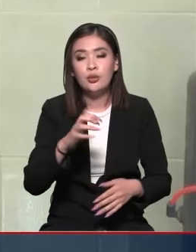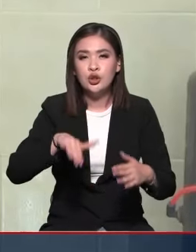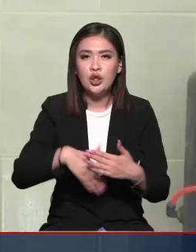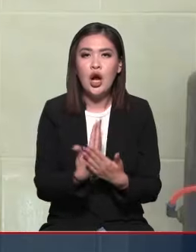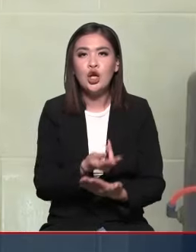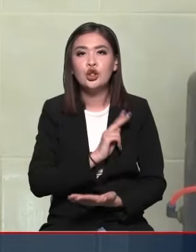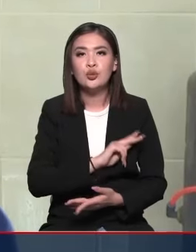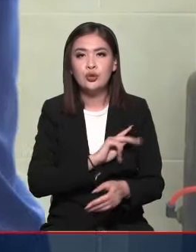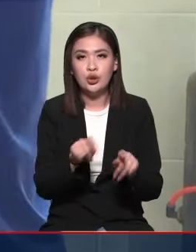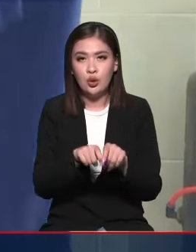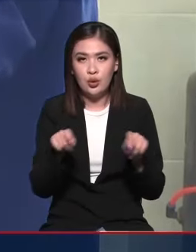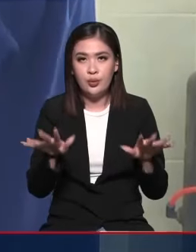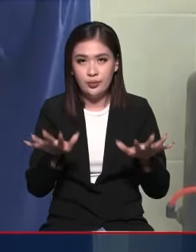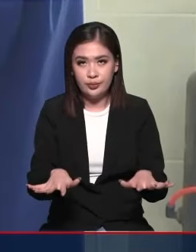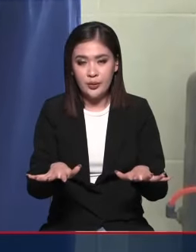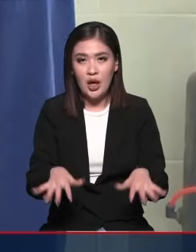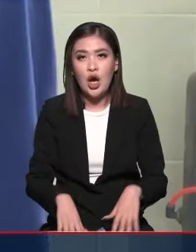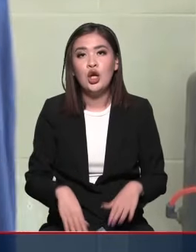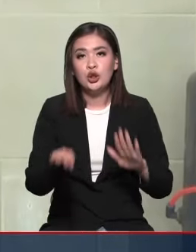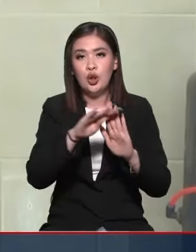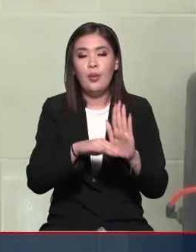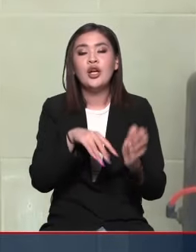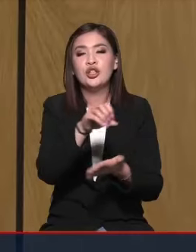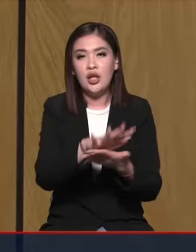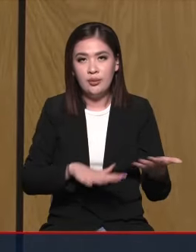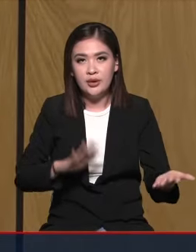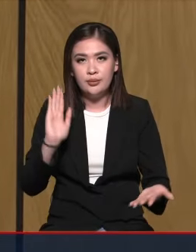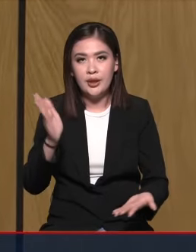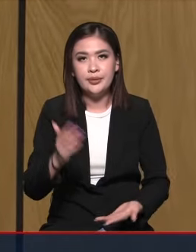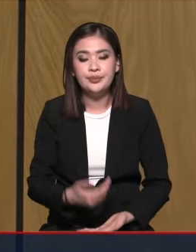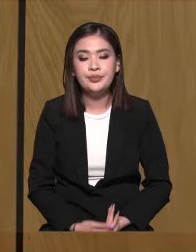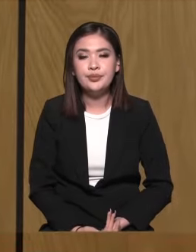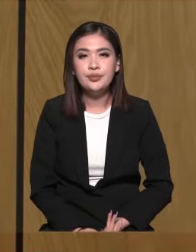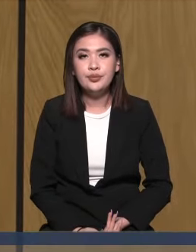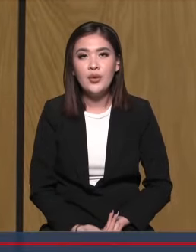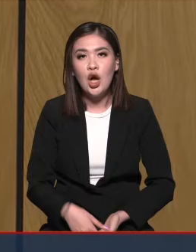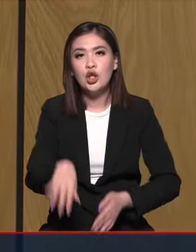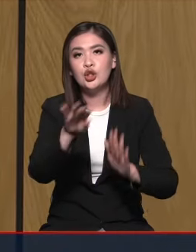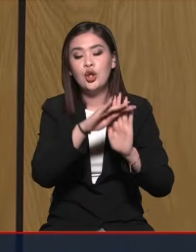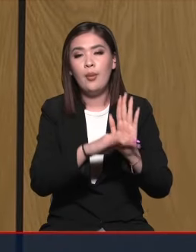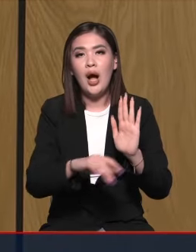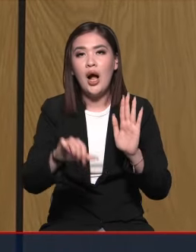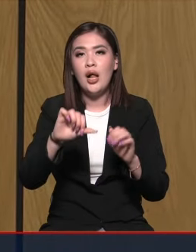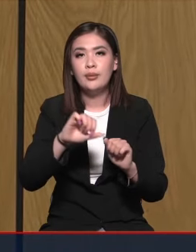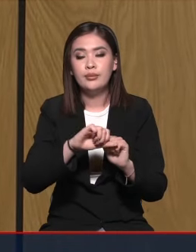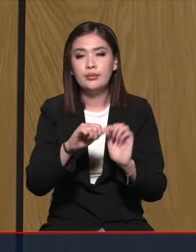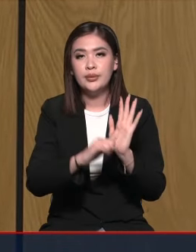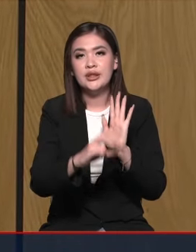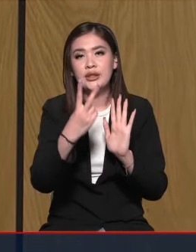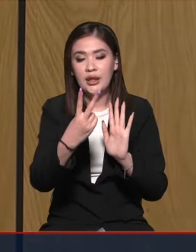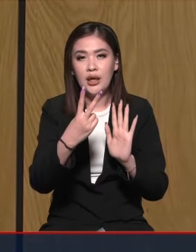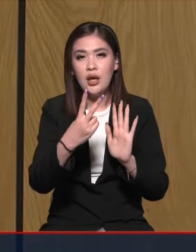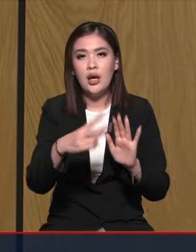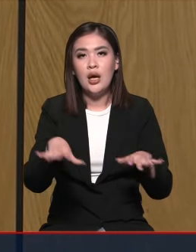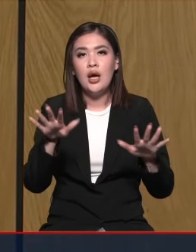жұмыс орындары ашылды. Жоба биылда жалғаспақ. Биылғы жобаға 62 ауылдық округтен